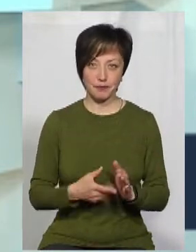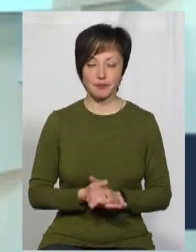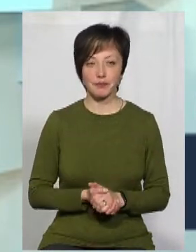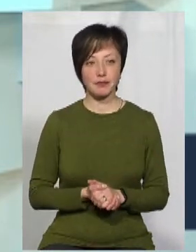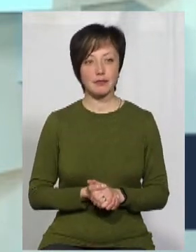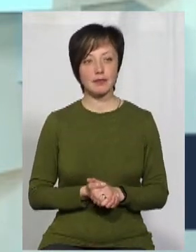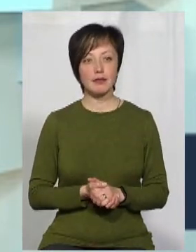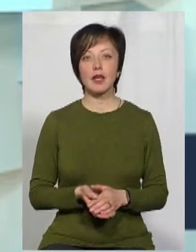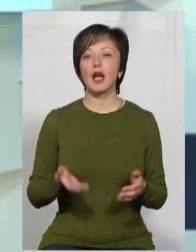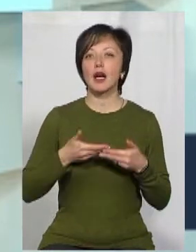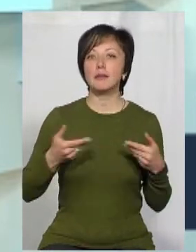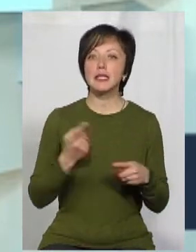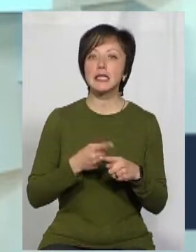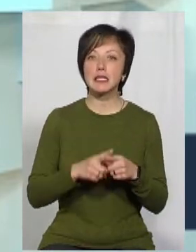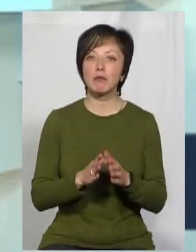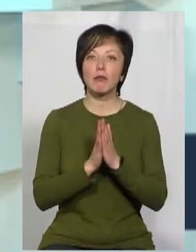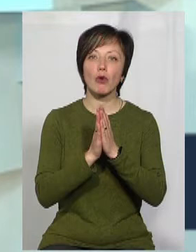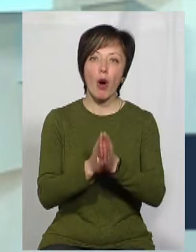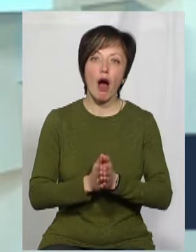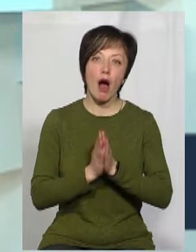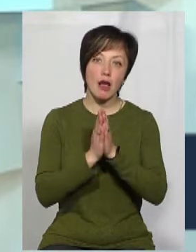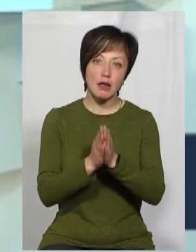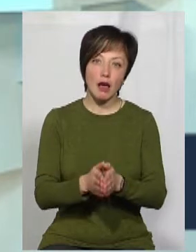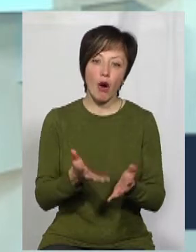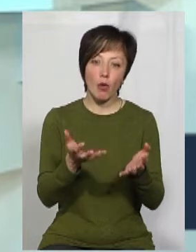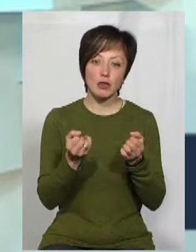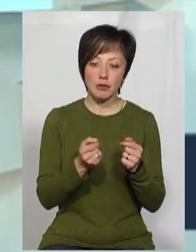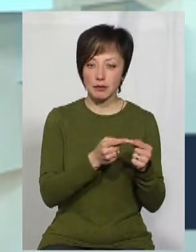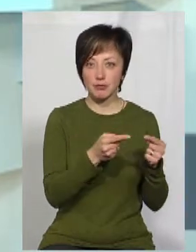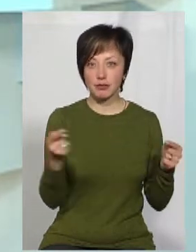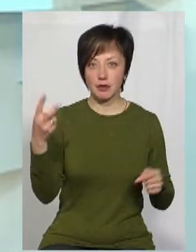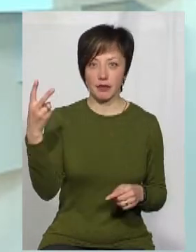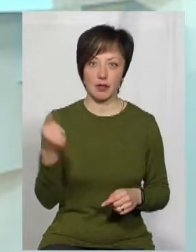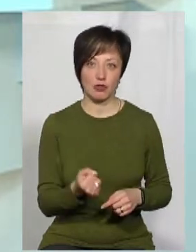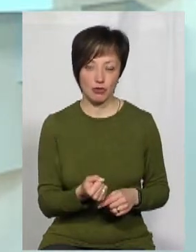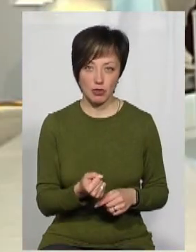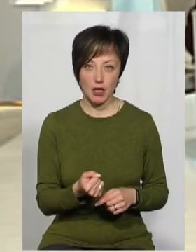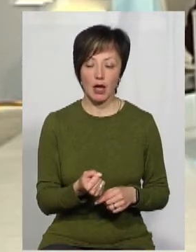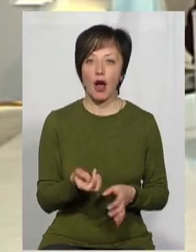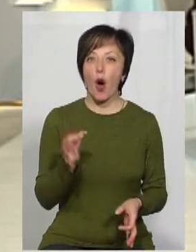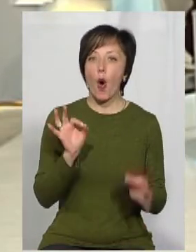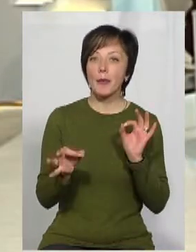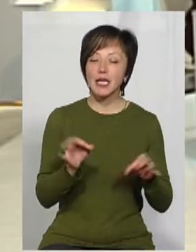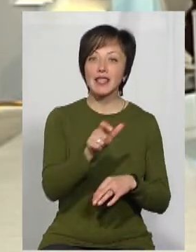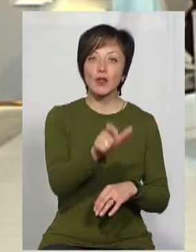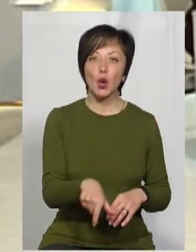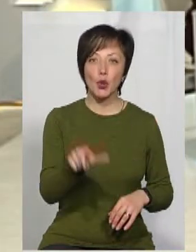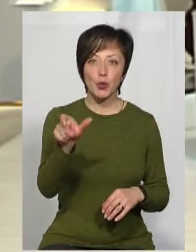власне, ми ці прохання від підприємців отримуємо вже приблизно десь впродовж 2 тижнів. Ну, об'єктивно,